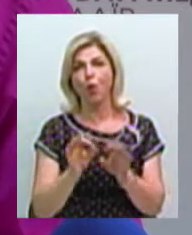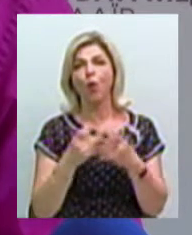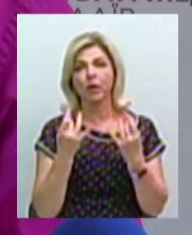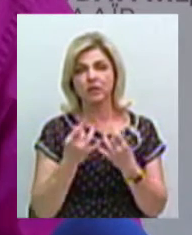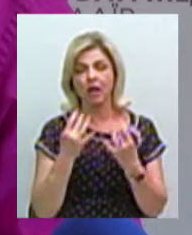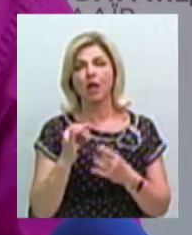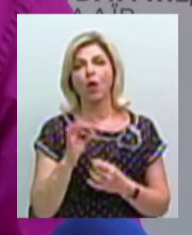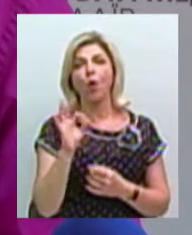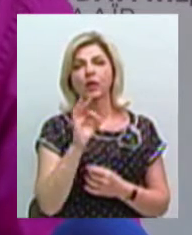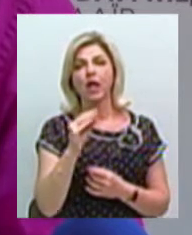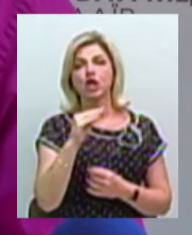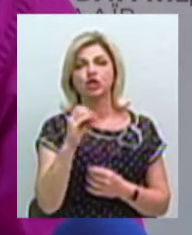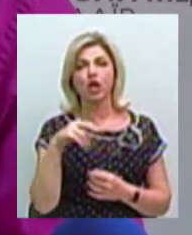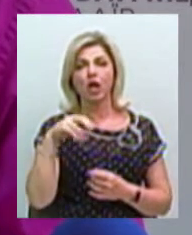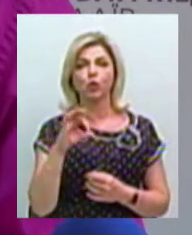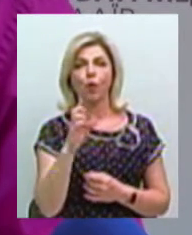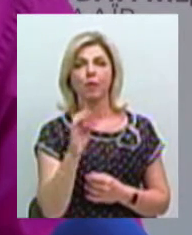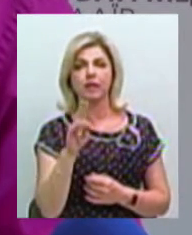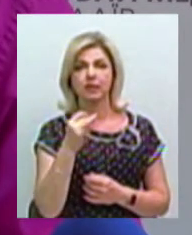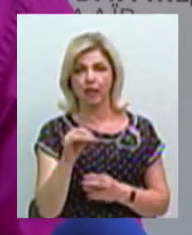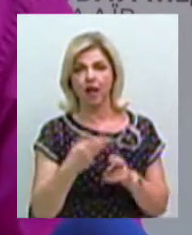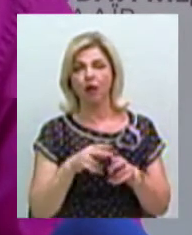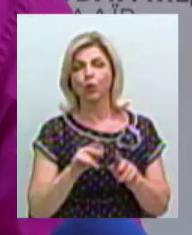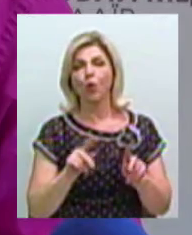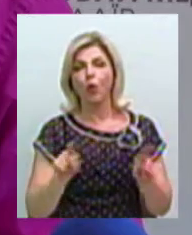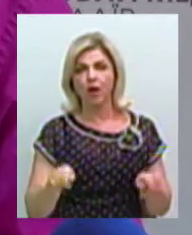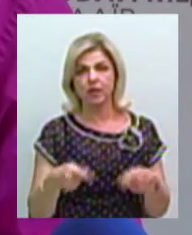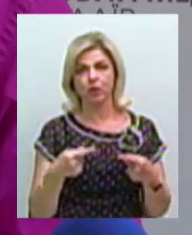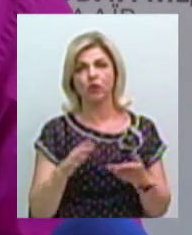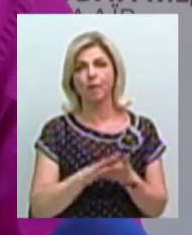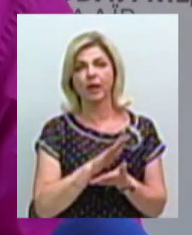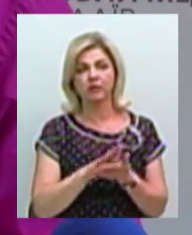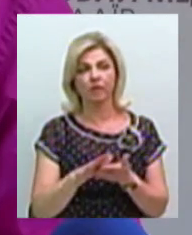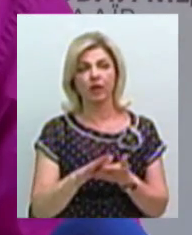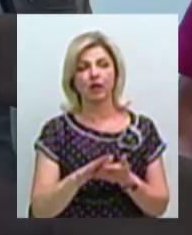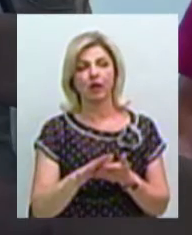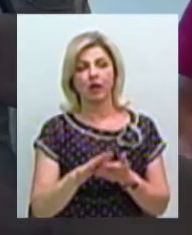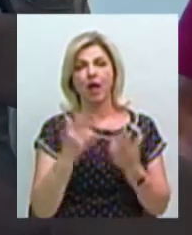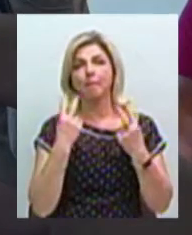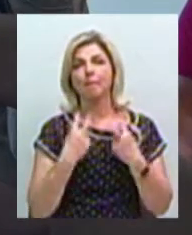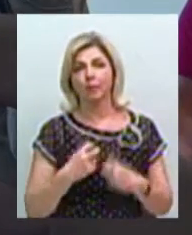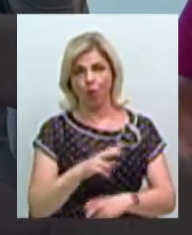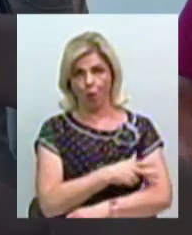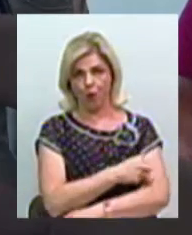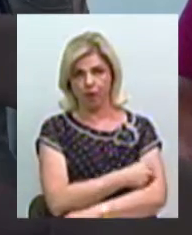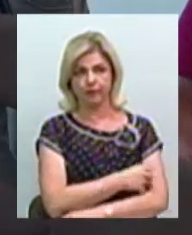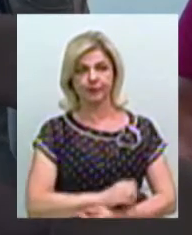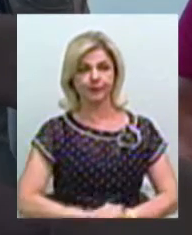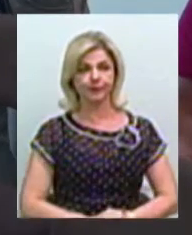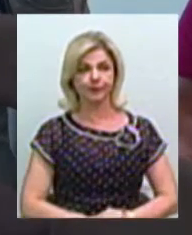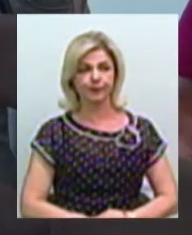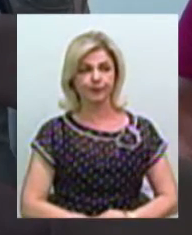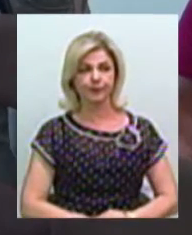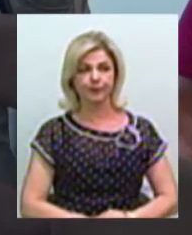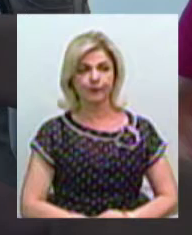Олександра Жолобецького, який організовує безкоштовні медичні огляди. Вікторія Андрушків, Ігор Чорний.